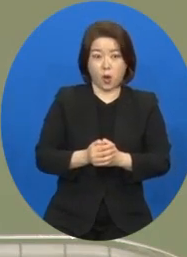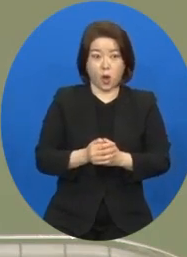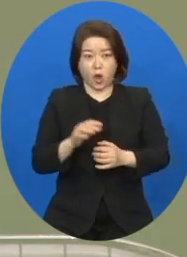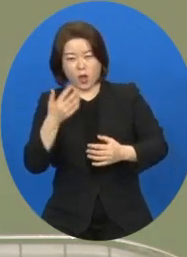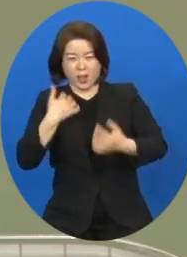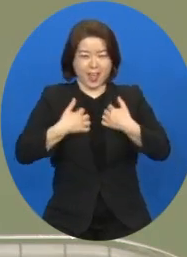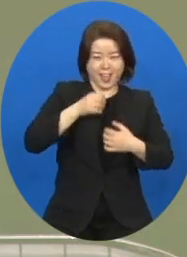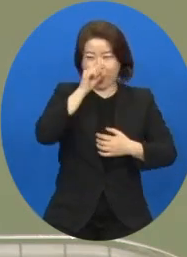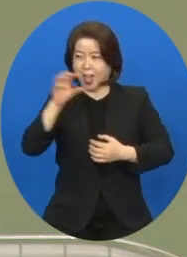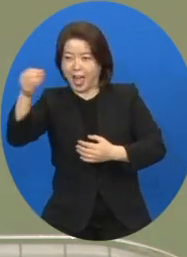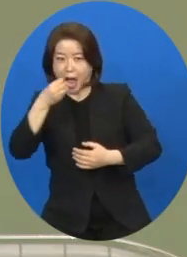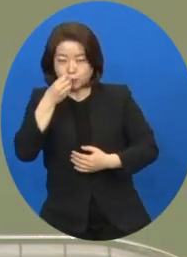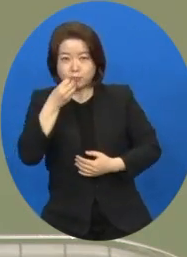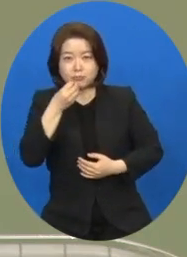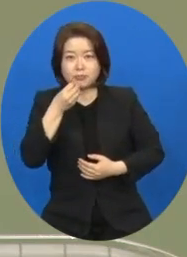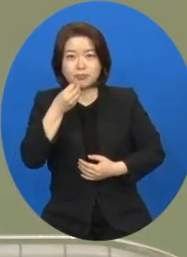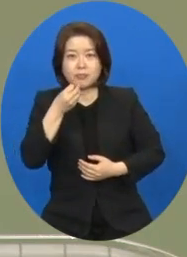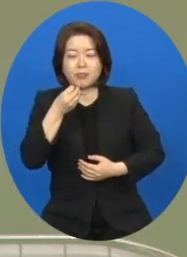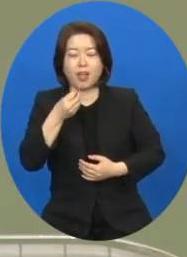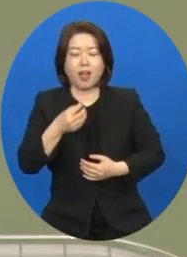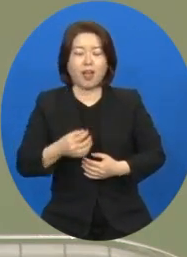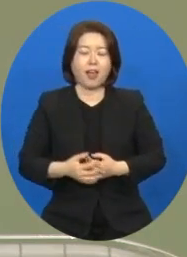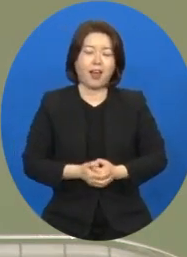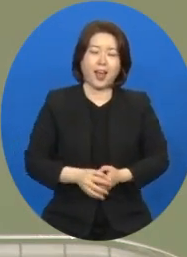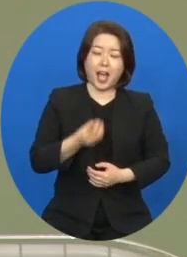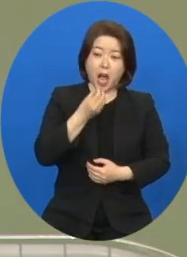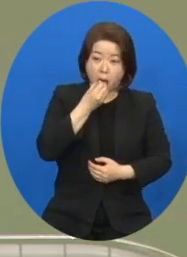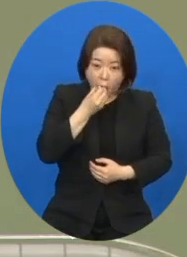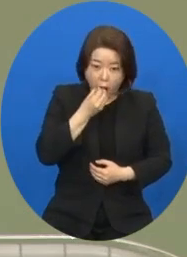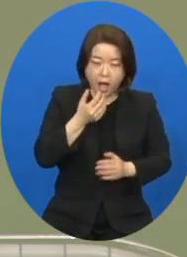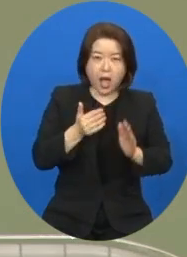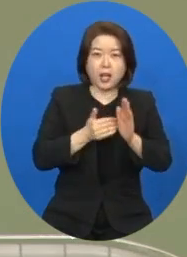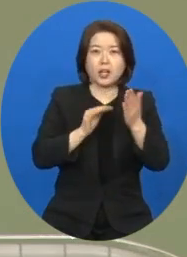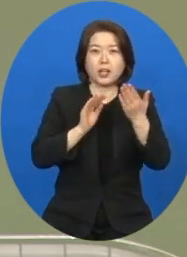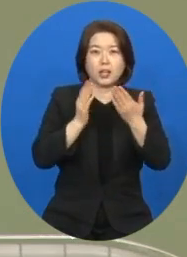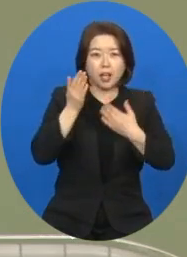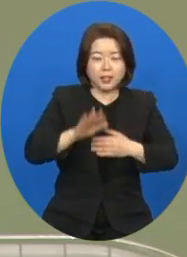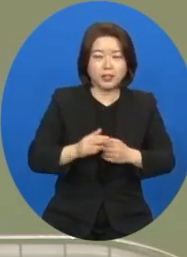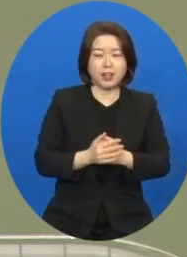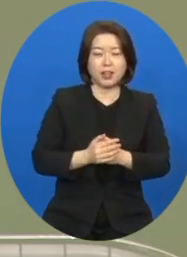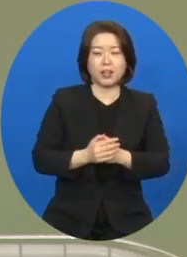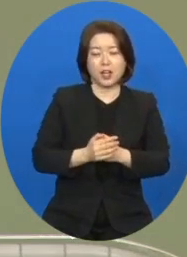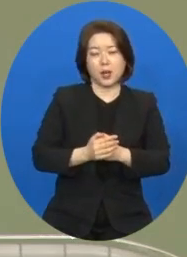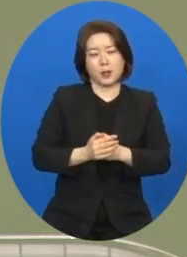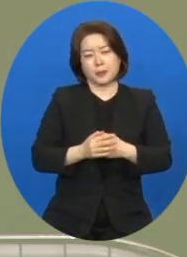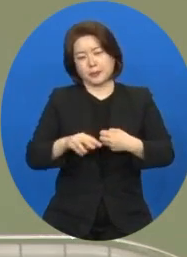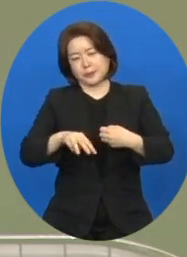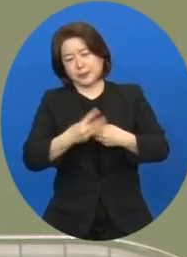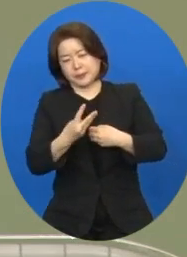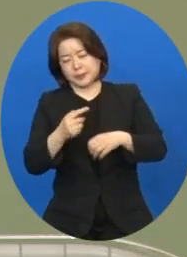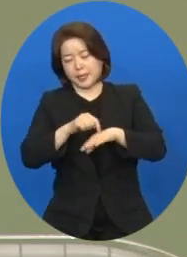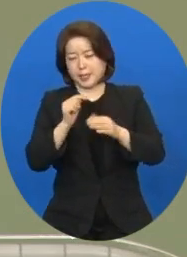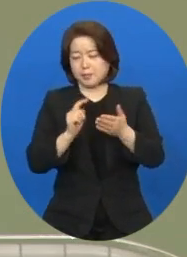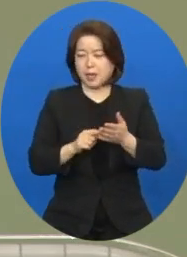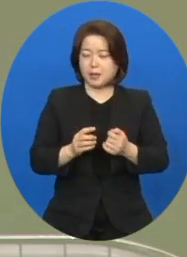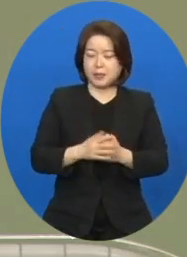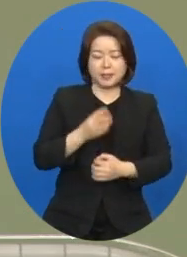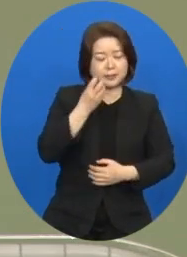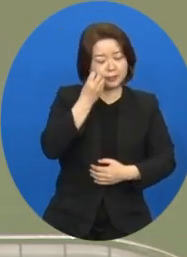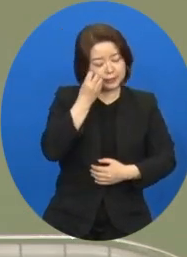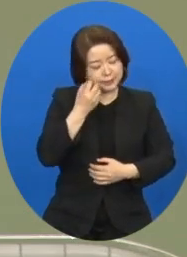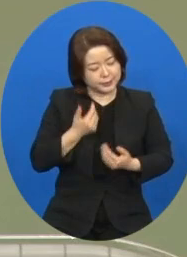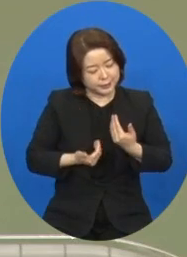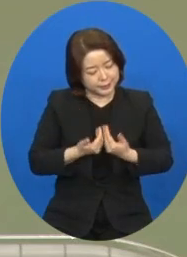받아 먹었대요. 받아 먹으면서도 이 초등학교 3학년 때 자기 마음에 아주 묘한